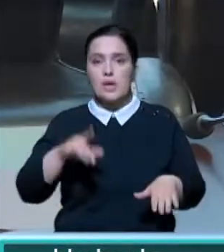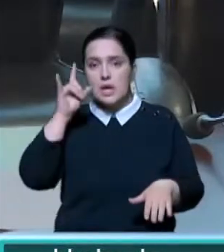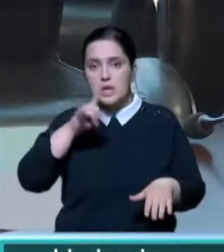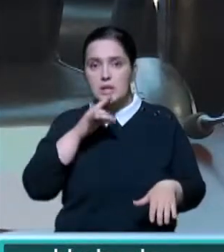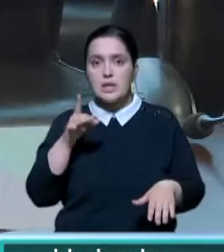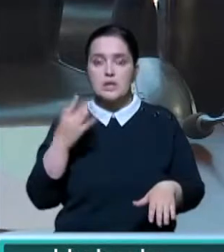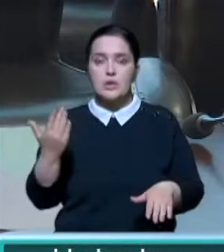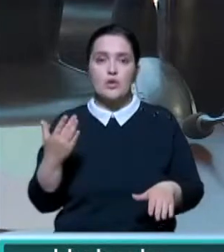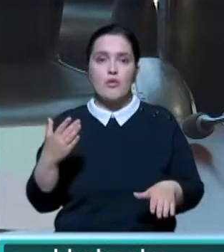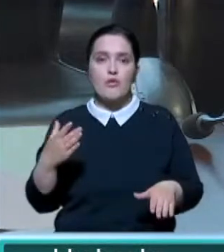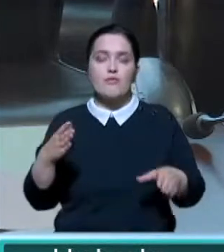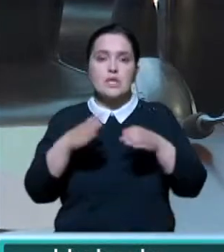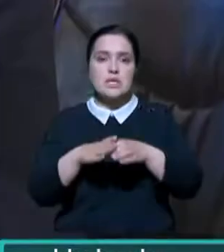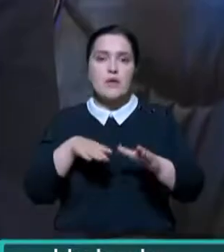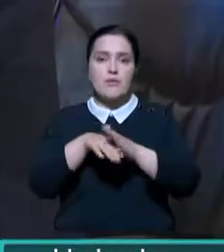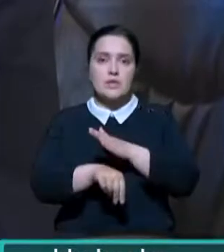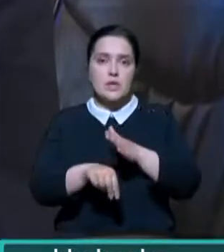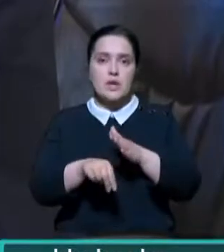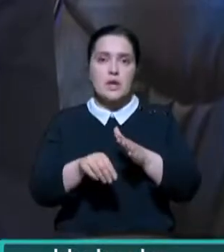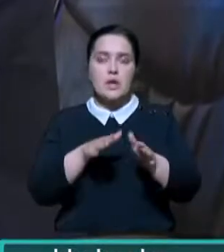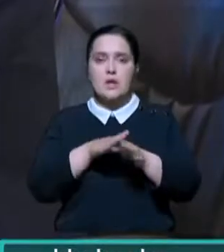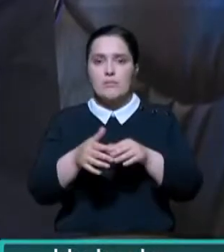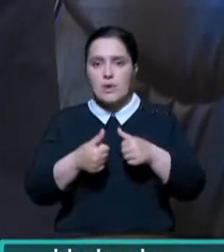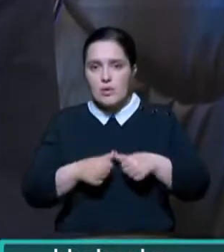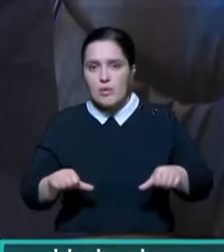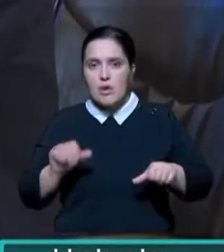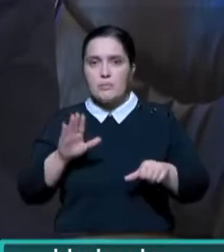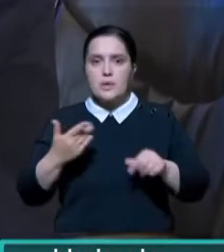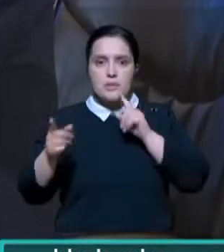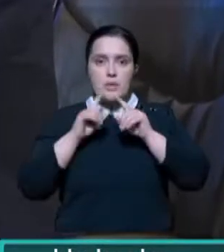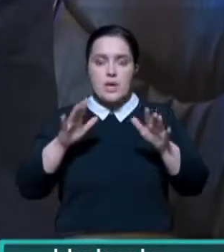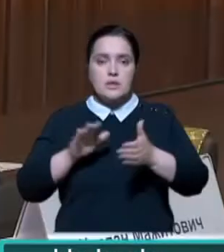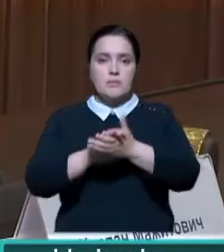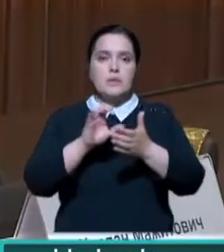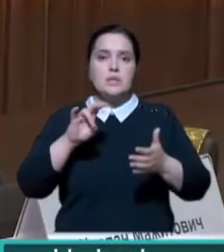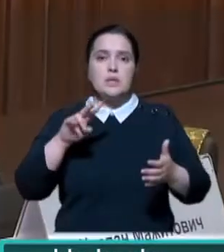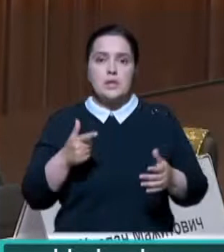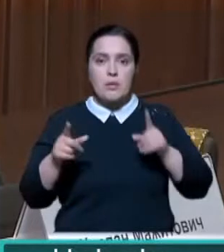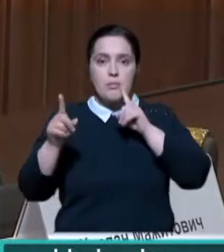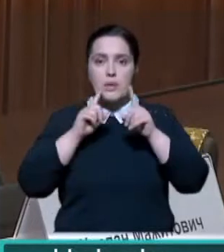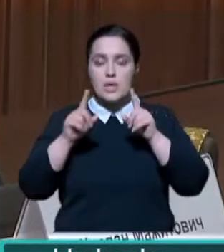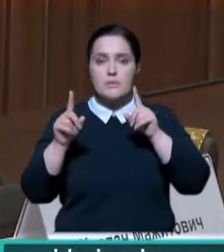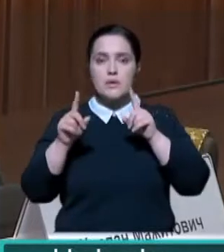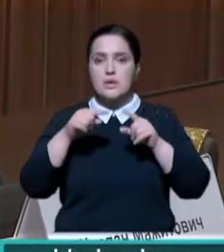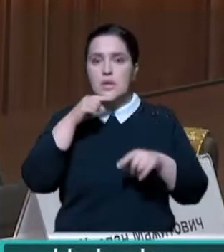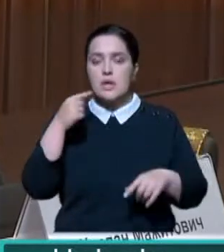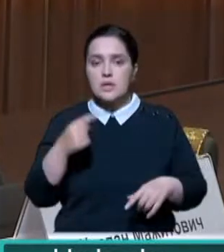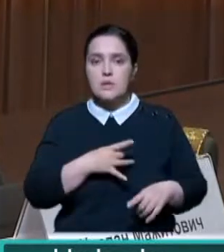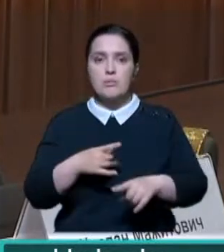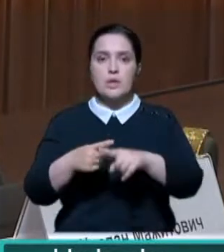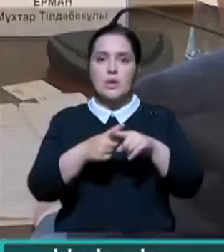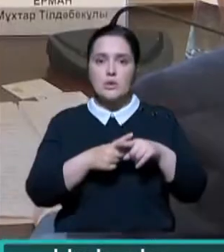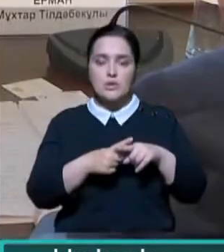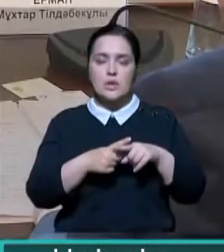стране. На этот раз в ее состав вошли представители исполкома и Межпарламентской ассамблеи СНГ, Парламентского собрания